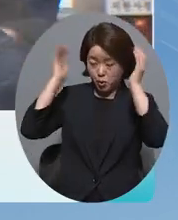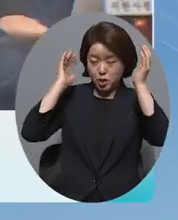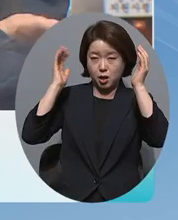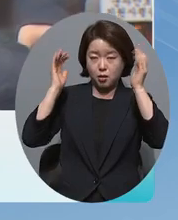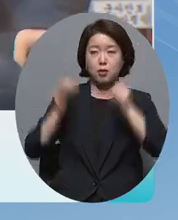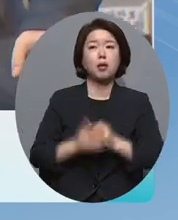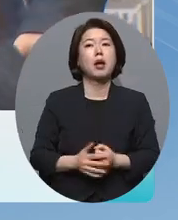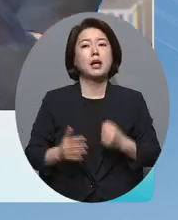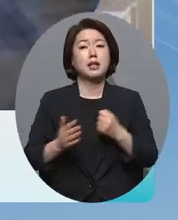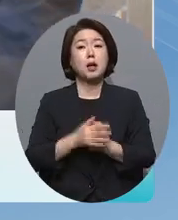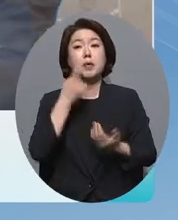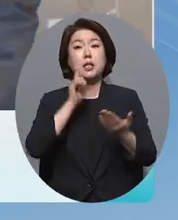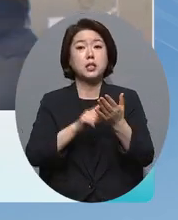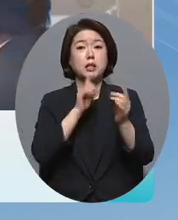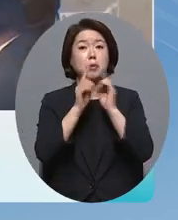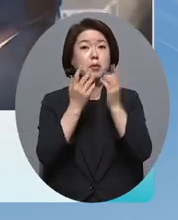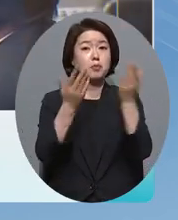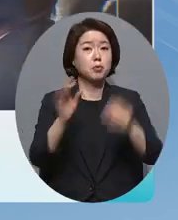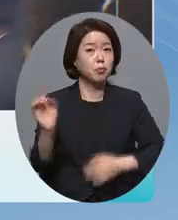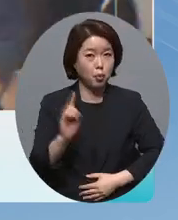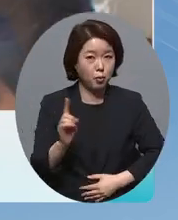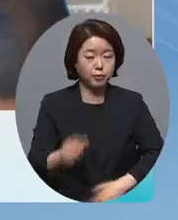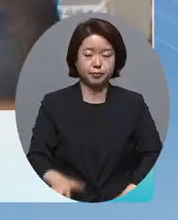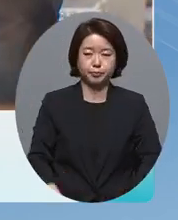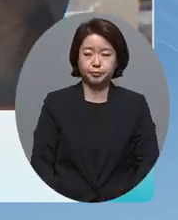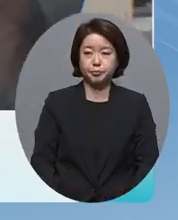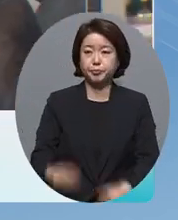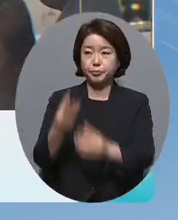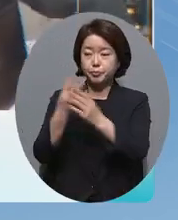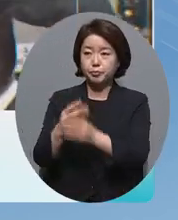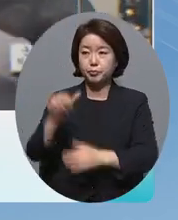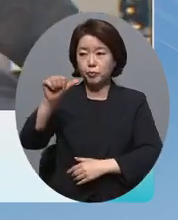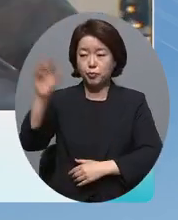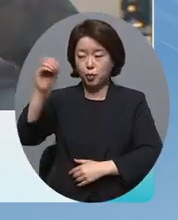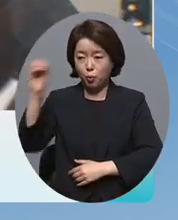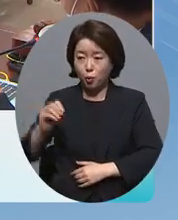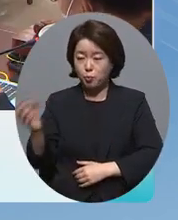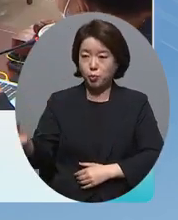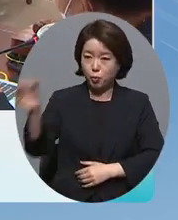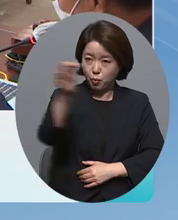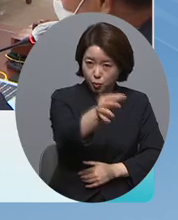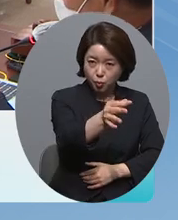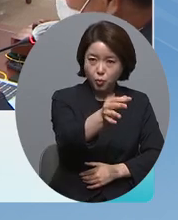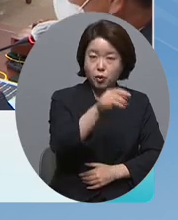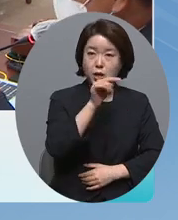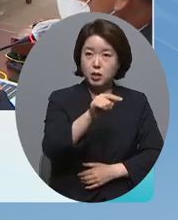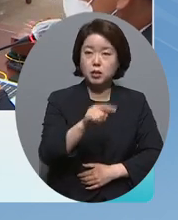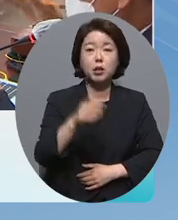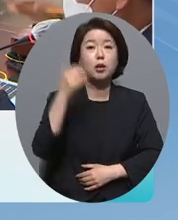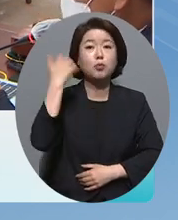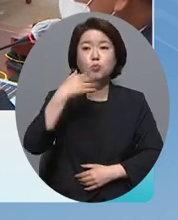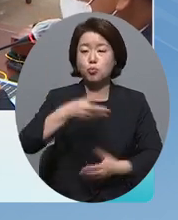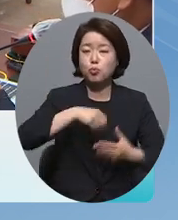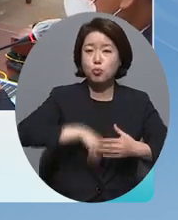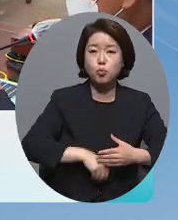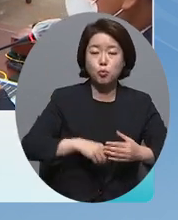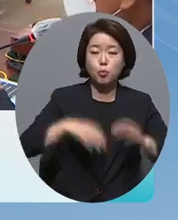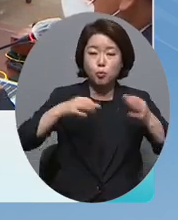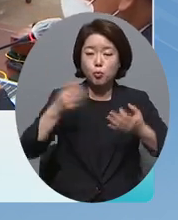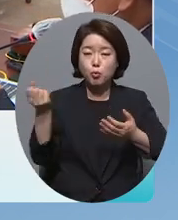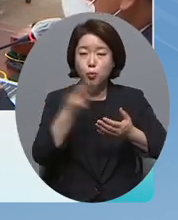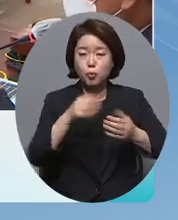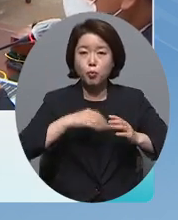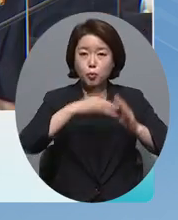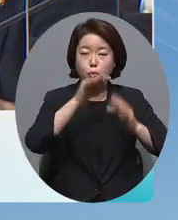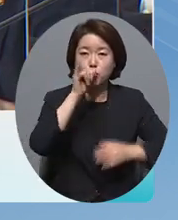그래서 쉽게 그러면 얘기를 해보면 자 현금이 그렇게 5%가 갔는데 현금으로 그것이 과연 누구의 계좌로 들어갔는지